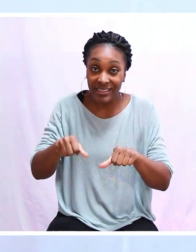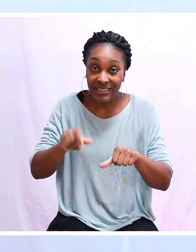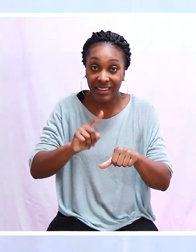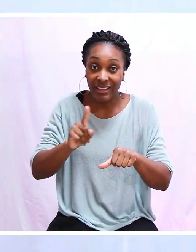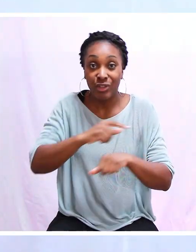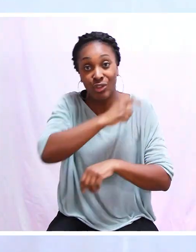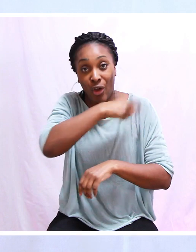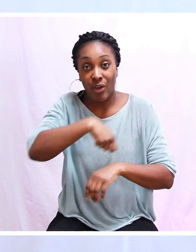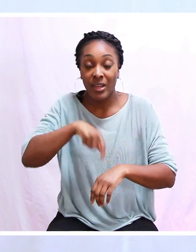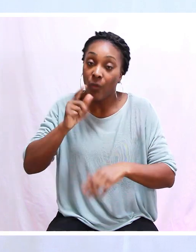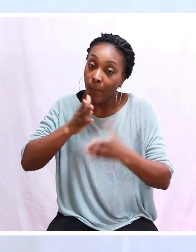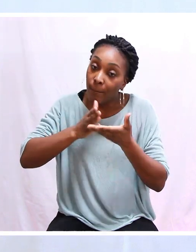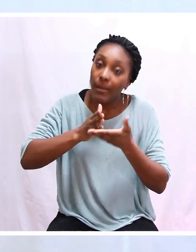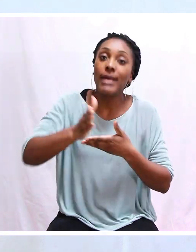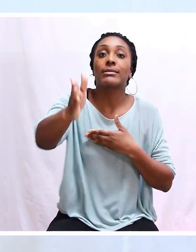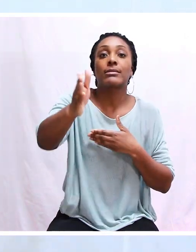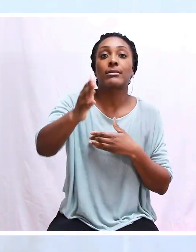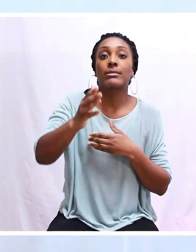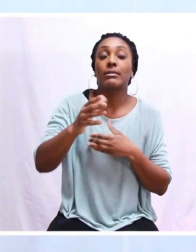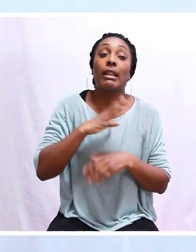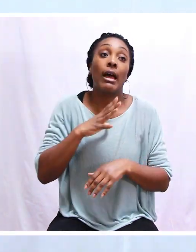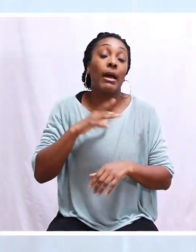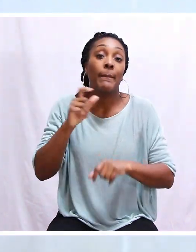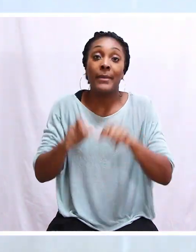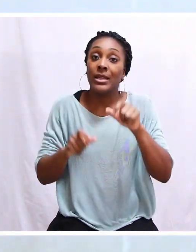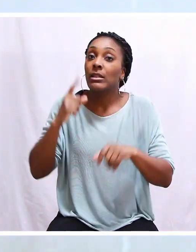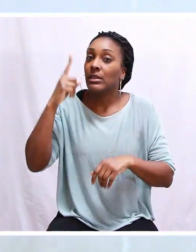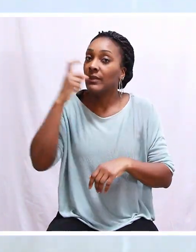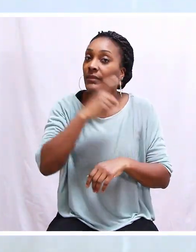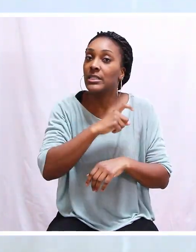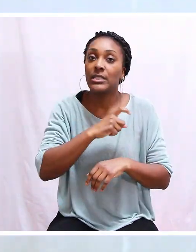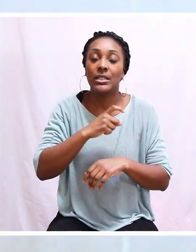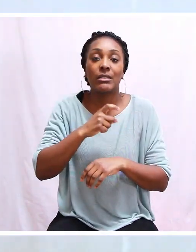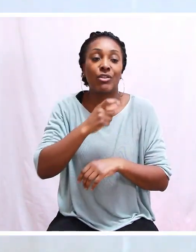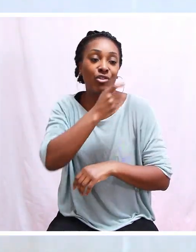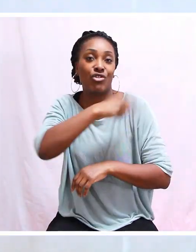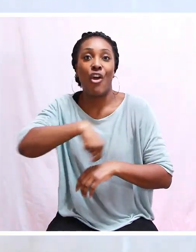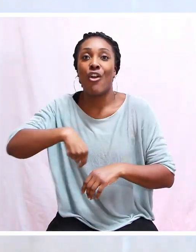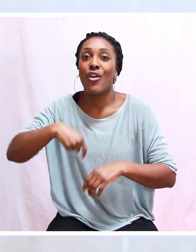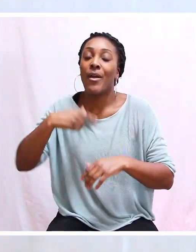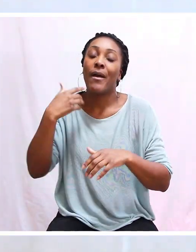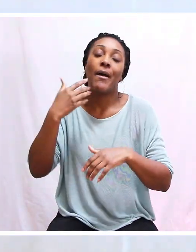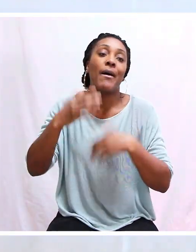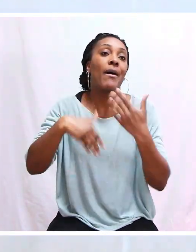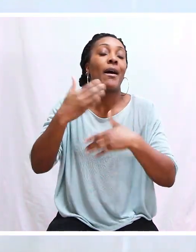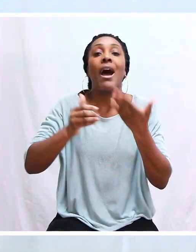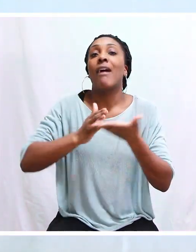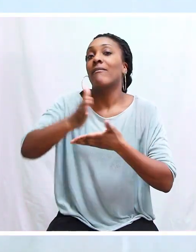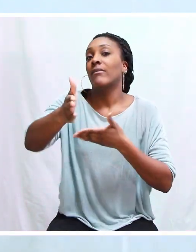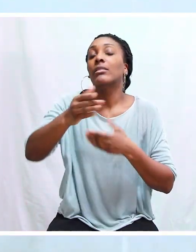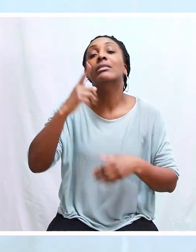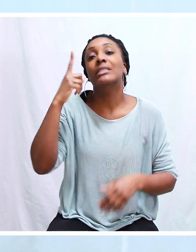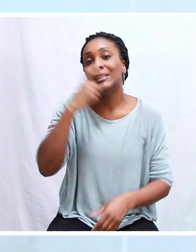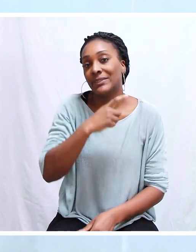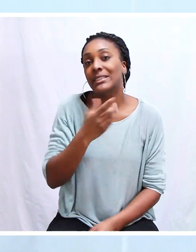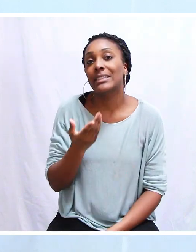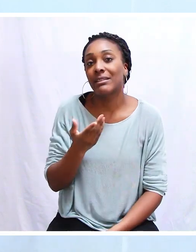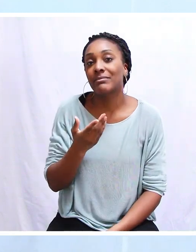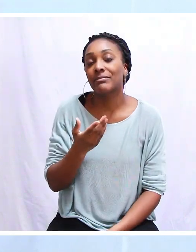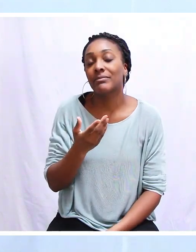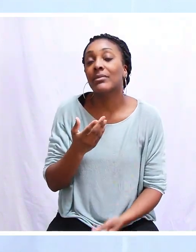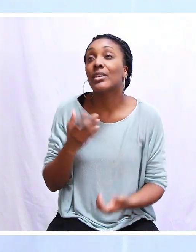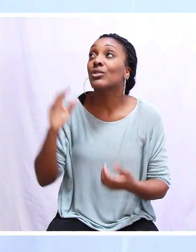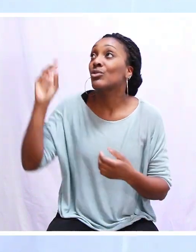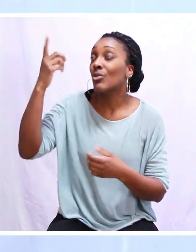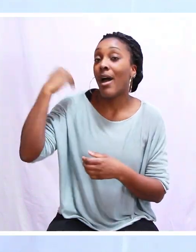deuil. Et parfois, on a une tendance, certains n'arrivent pas à passer cette vallée-là et restent bloqués dedans. Et on va voir aujourd'hui que le